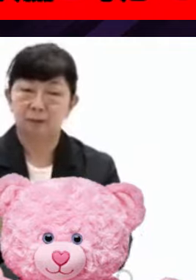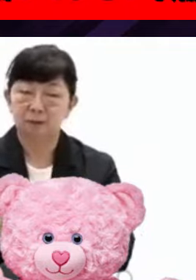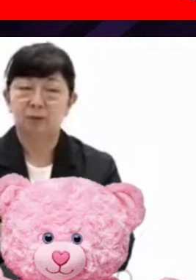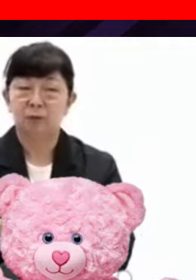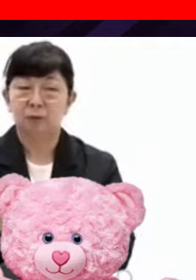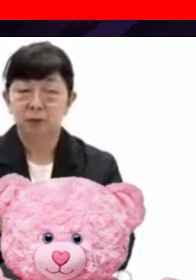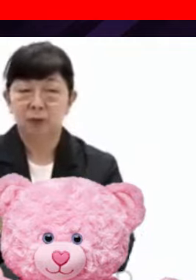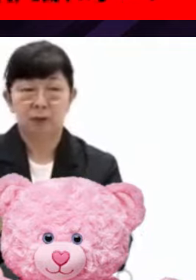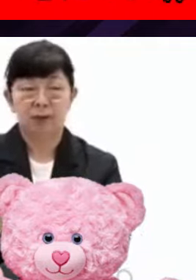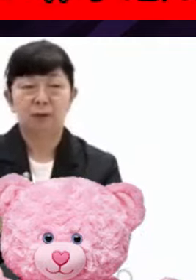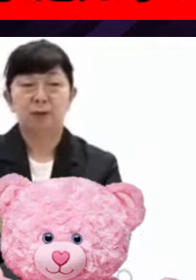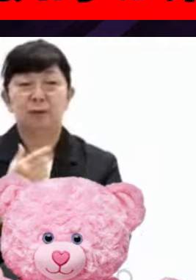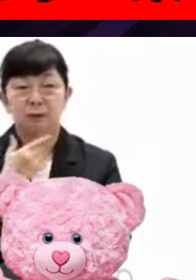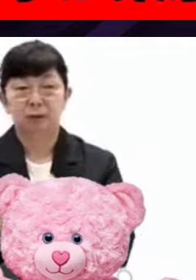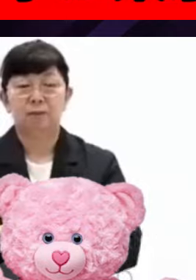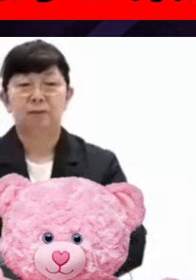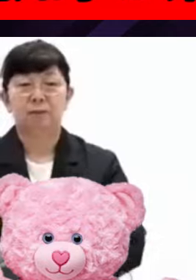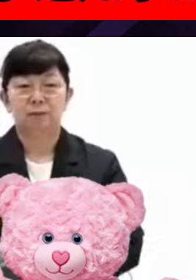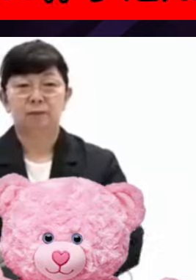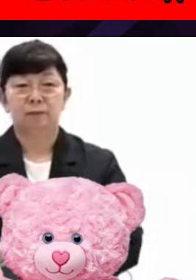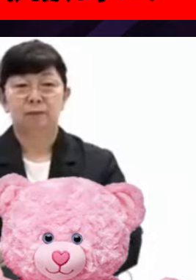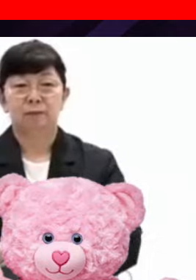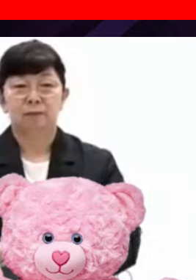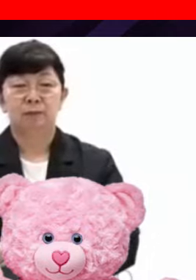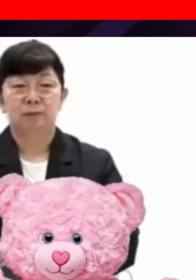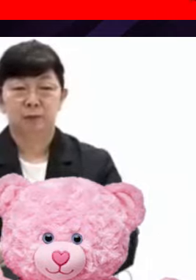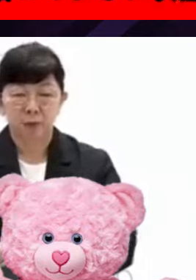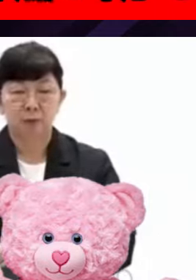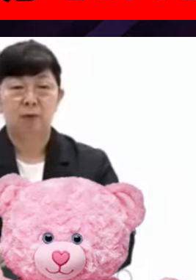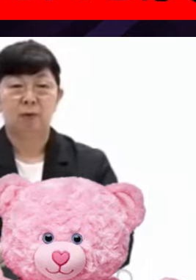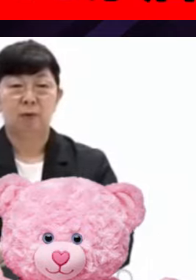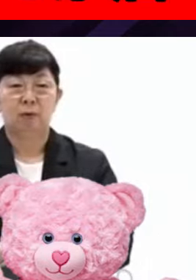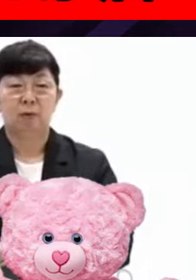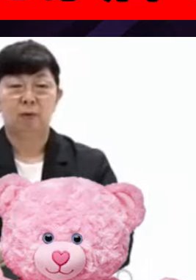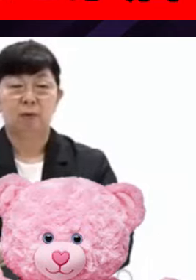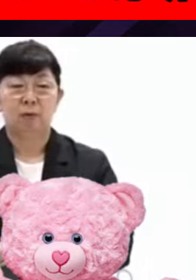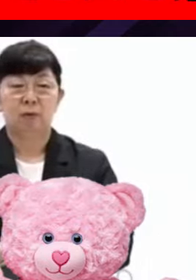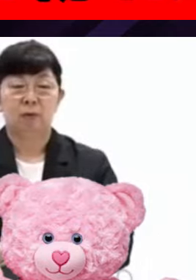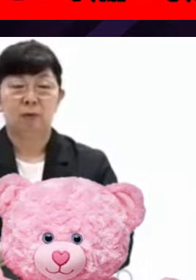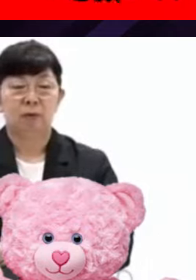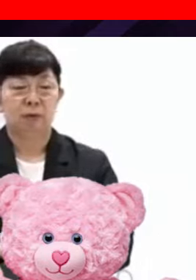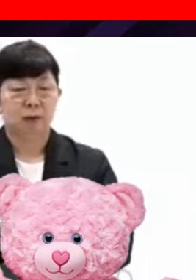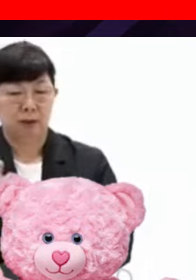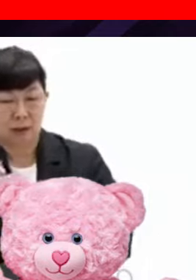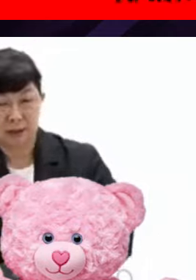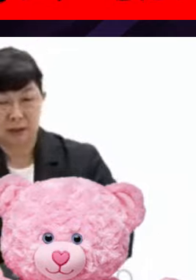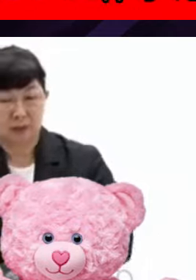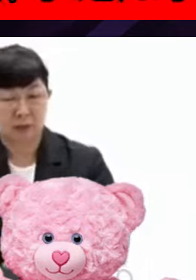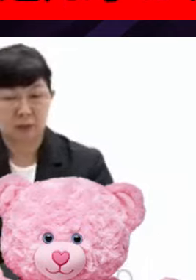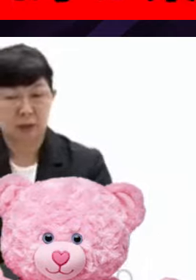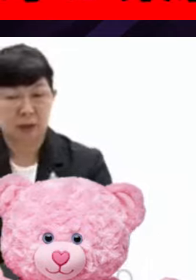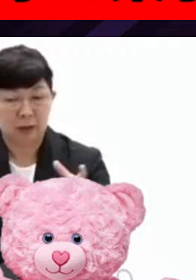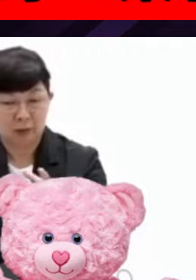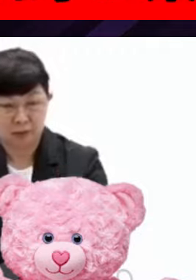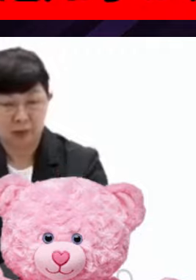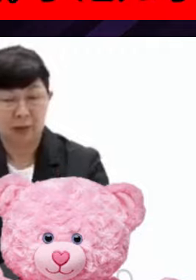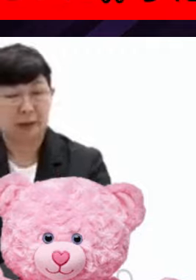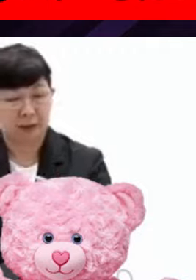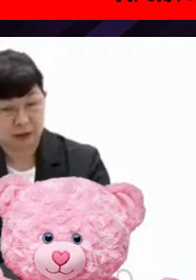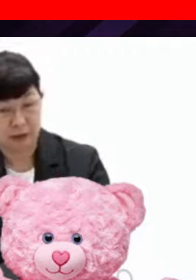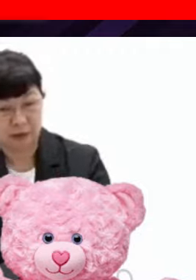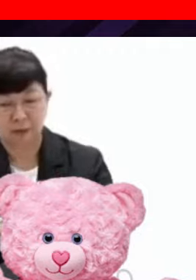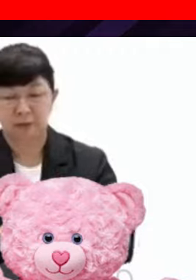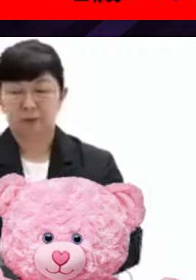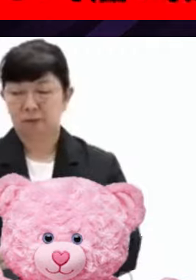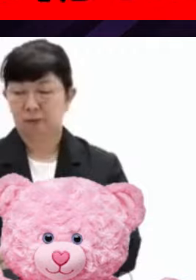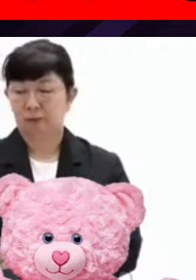どうもあそこのコミュニティはちょっと違う 色合いだなということ